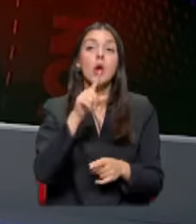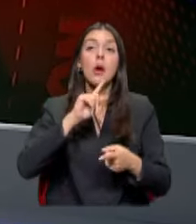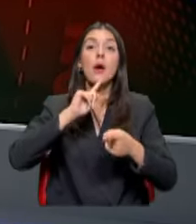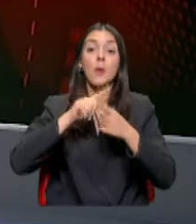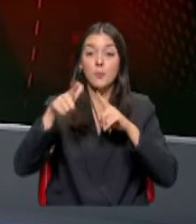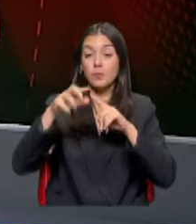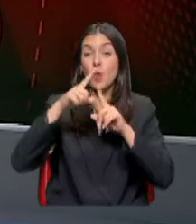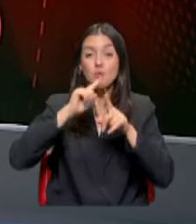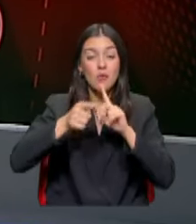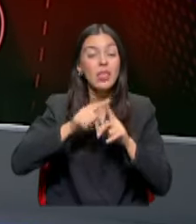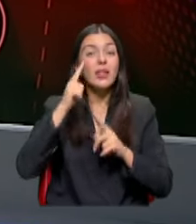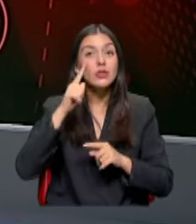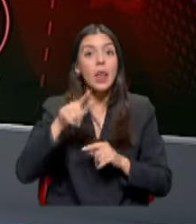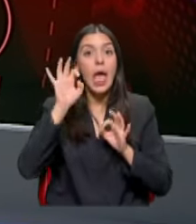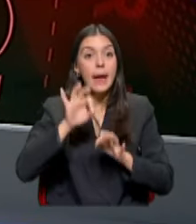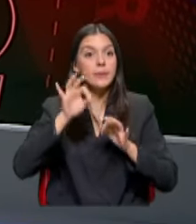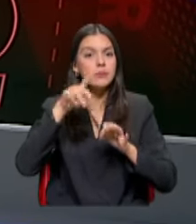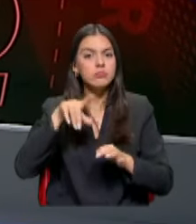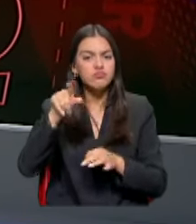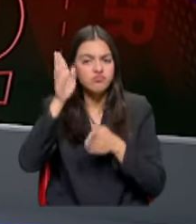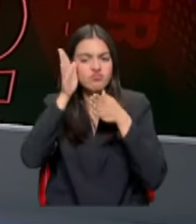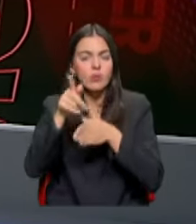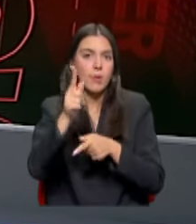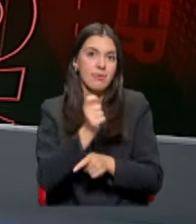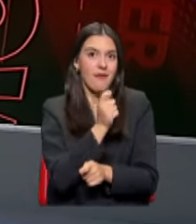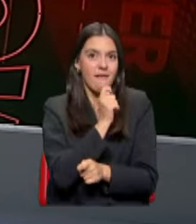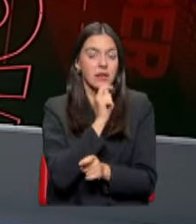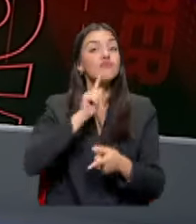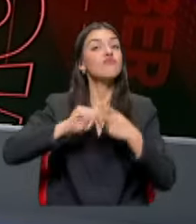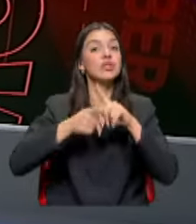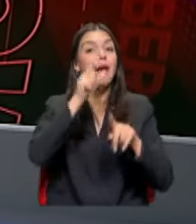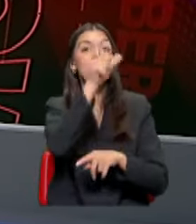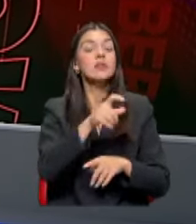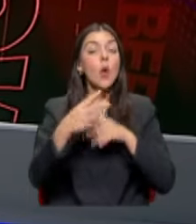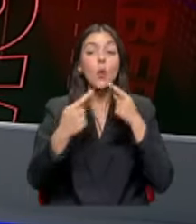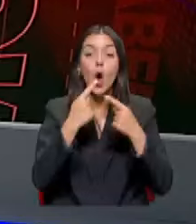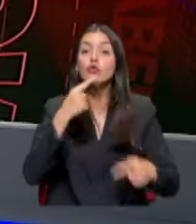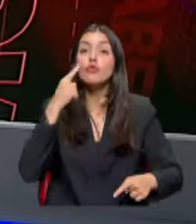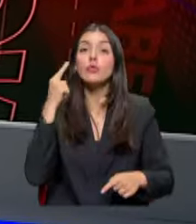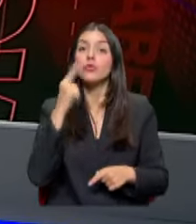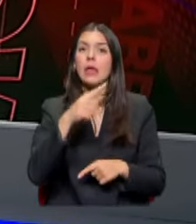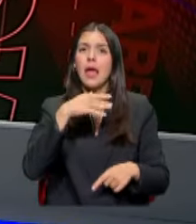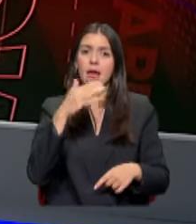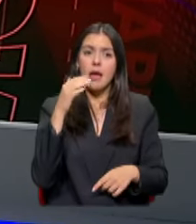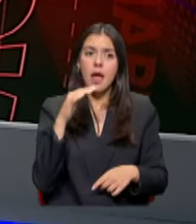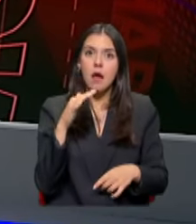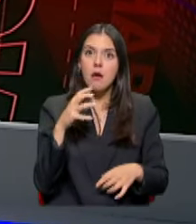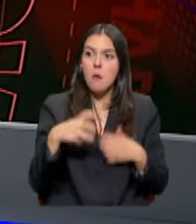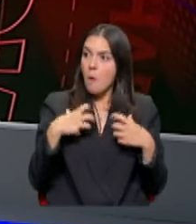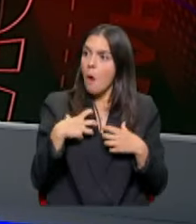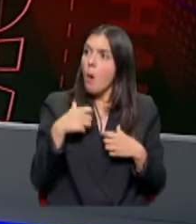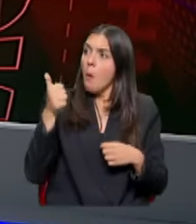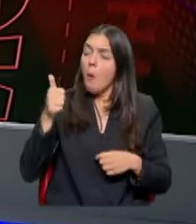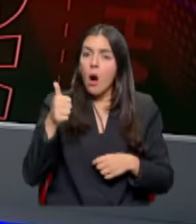fanatizm bizim için son derece yanlış bir şey. Yani siyasetçilerin konuştuklarına bakıp gaza gelip de birbirimizi kırmayalım. Böyle bugün öyle